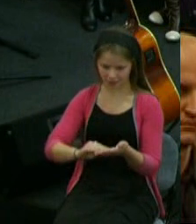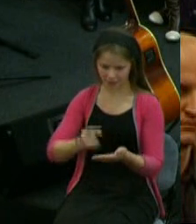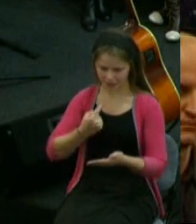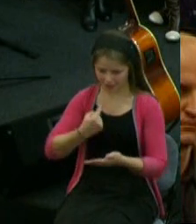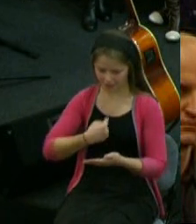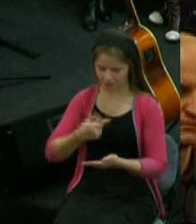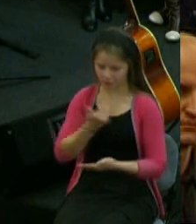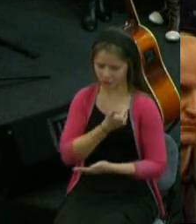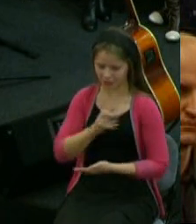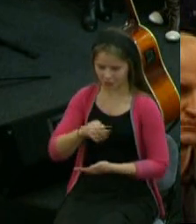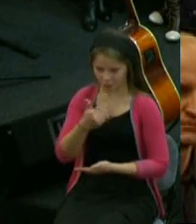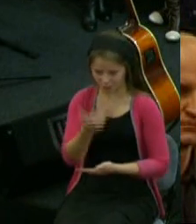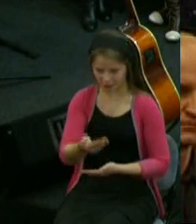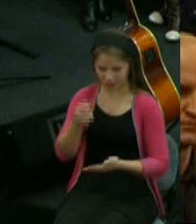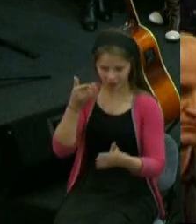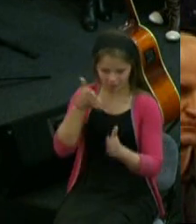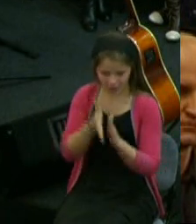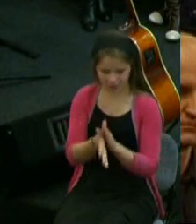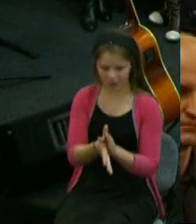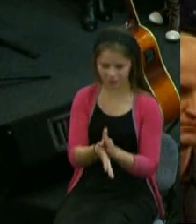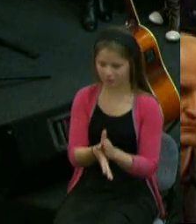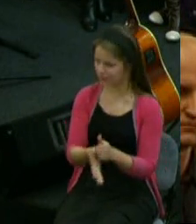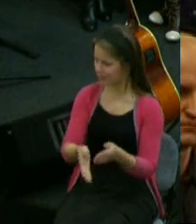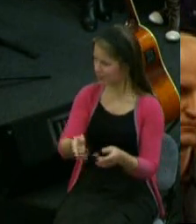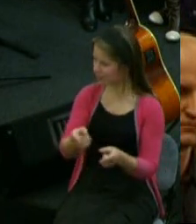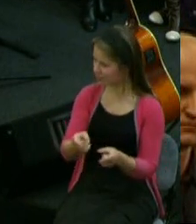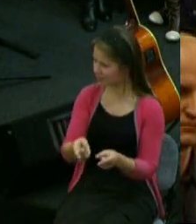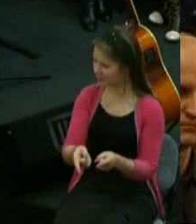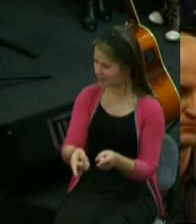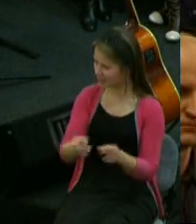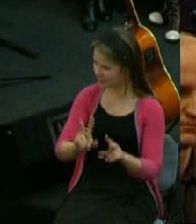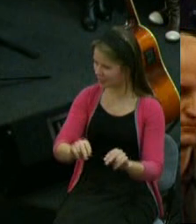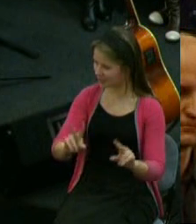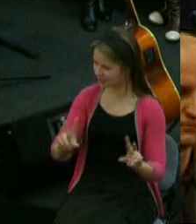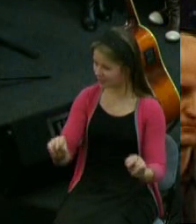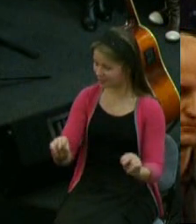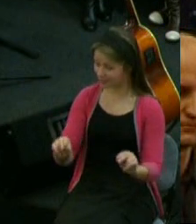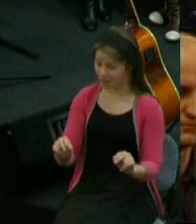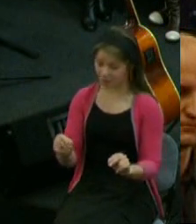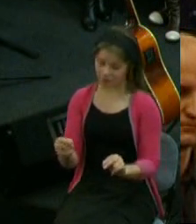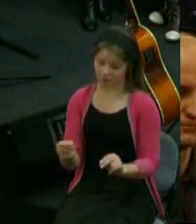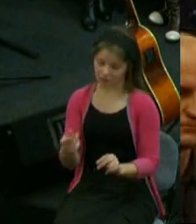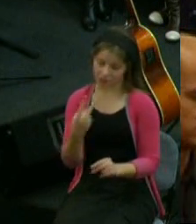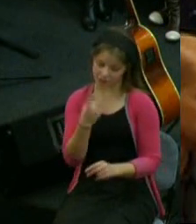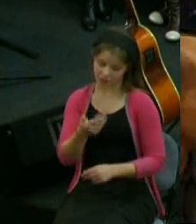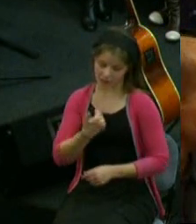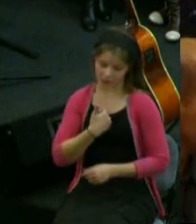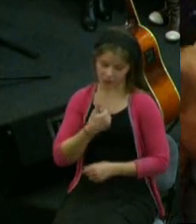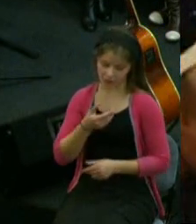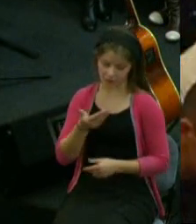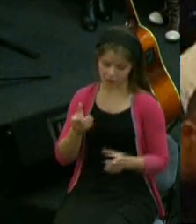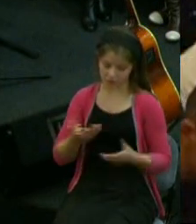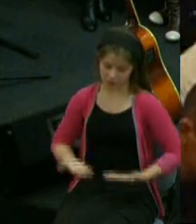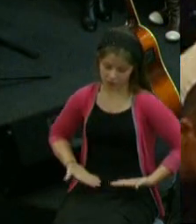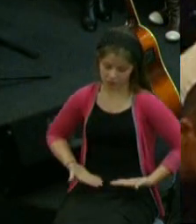щастя». Я б хотіла, щоб ти спізнав справжнє щастя. Ви знаєте, вона, дивлячись на моє життя, можливо, вона розуміла, який